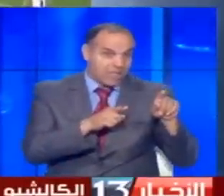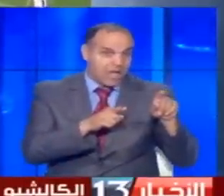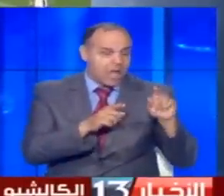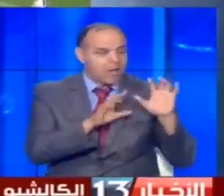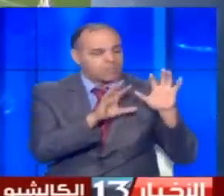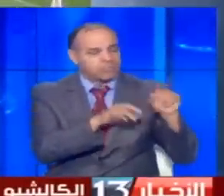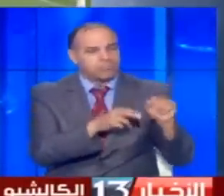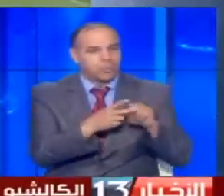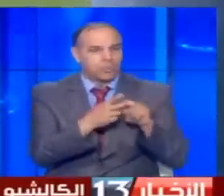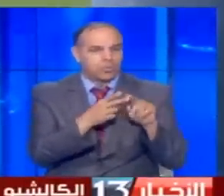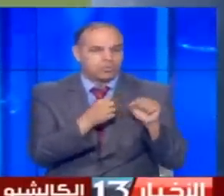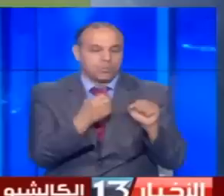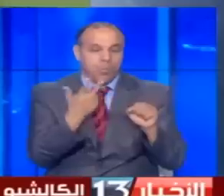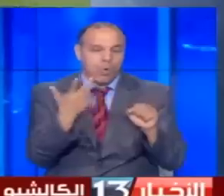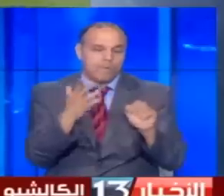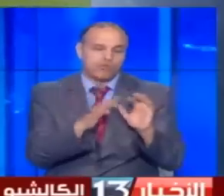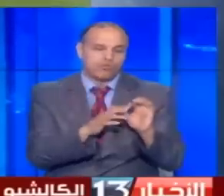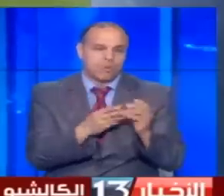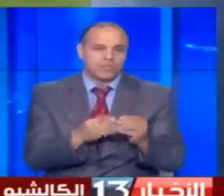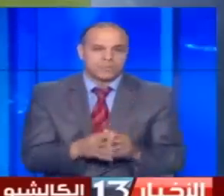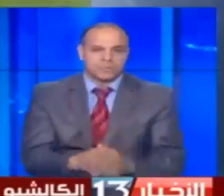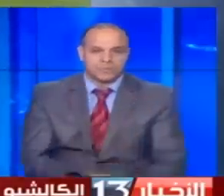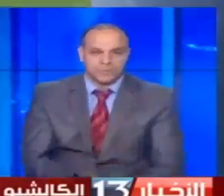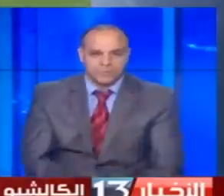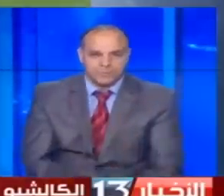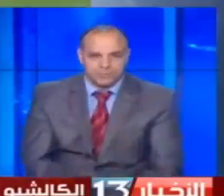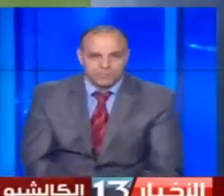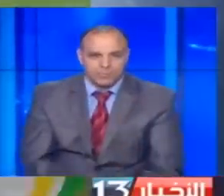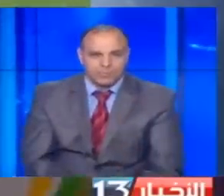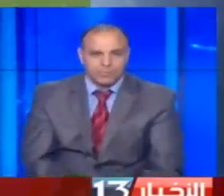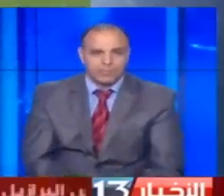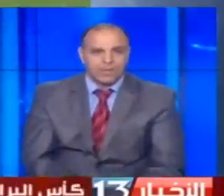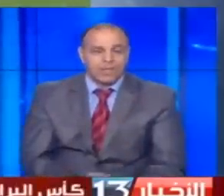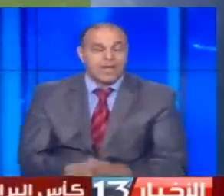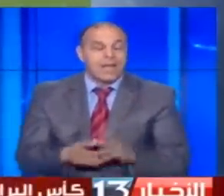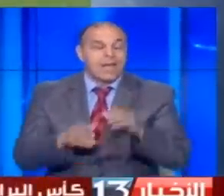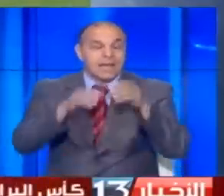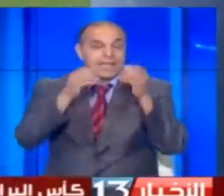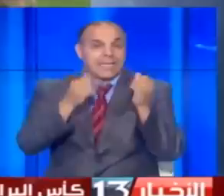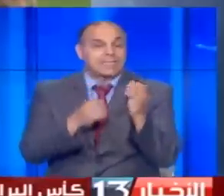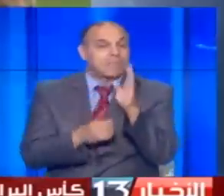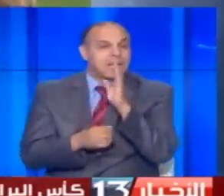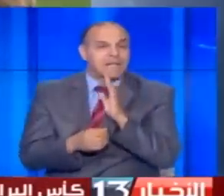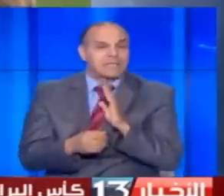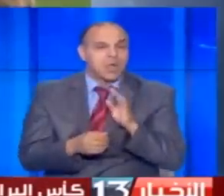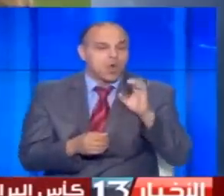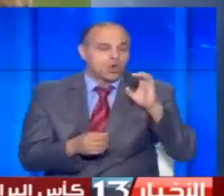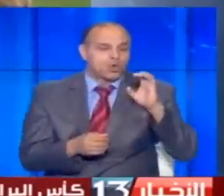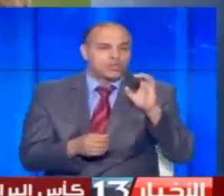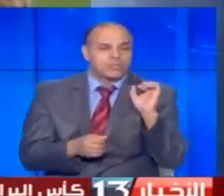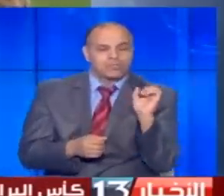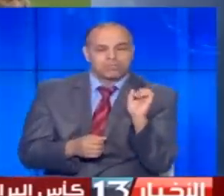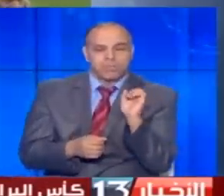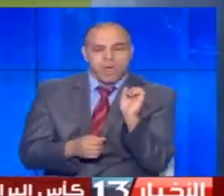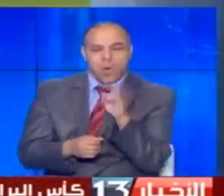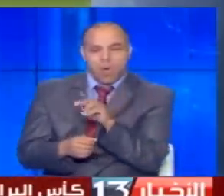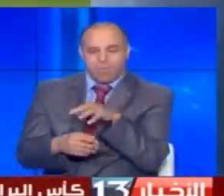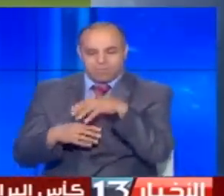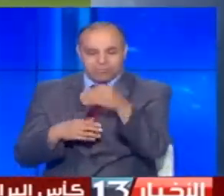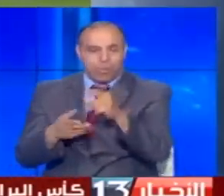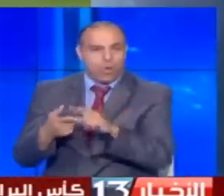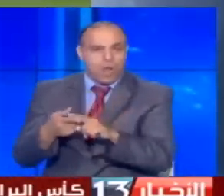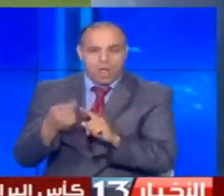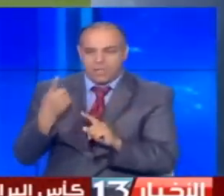قد الفريق من قبل اهداف اخرى والى كاس البرازيل حيث استفاد كروزيرو من تقدمه ذهابا خارج ميدانه